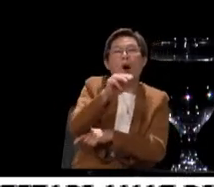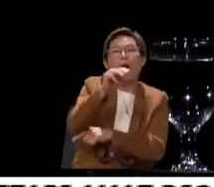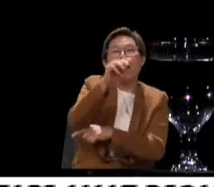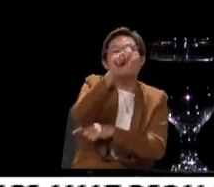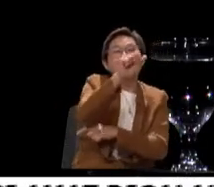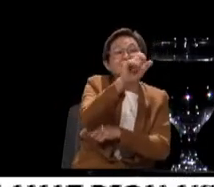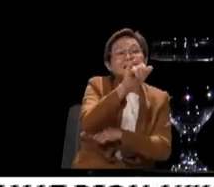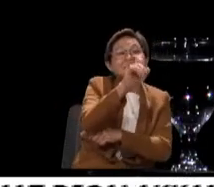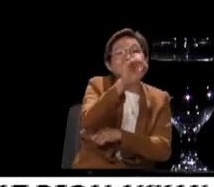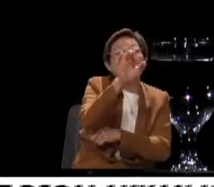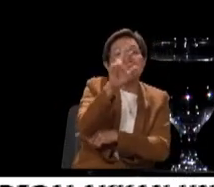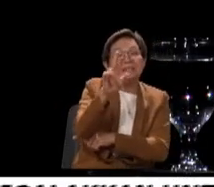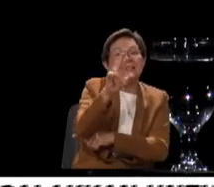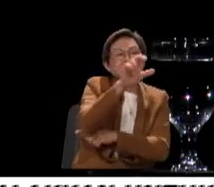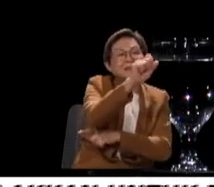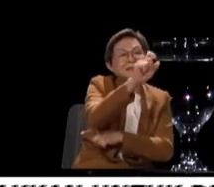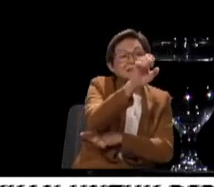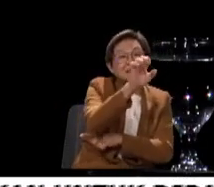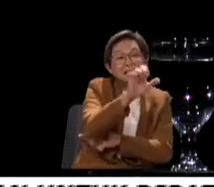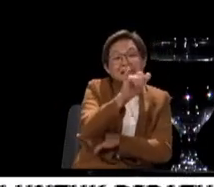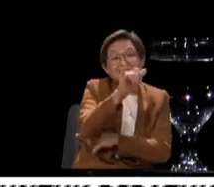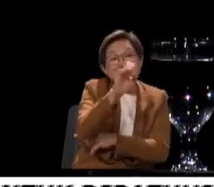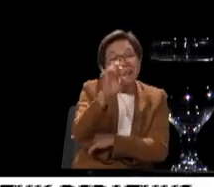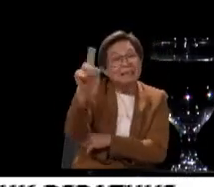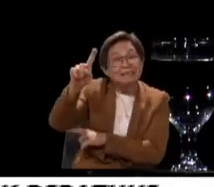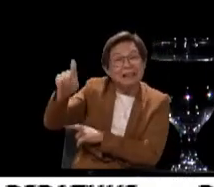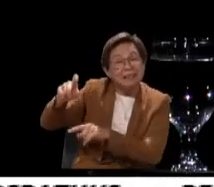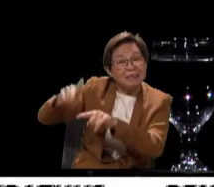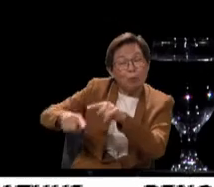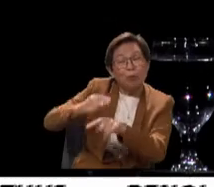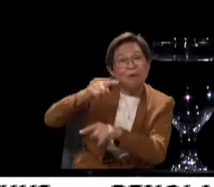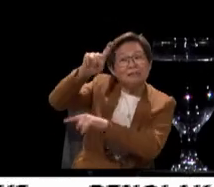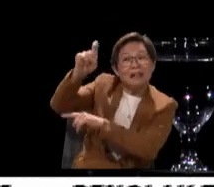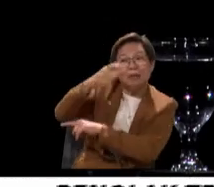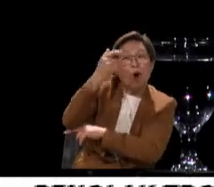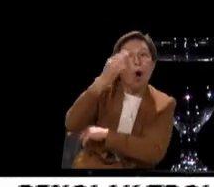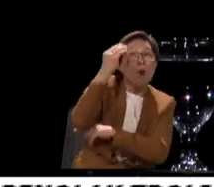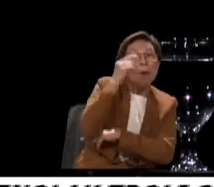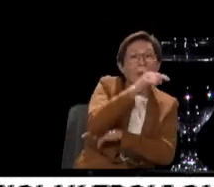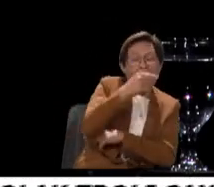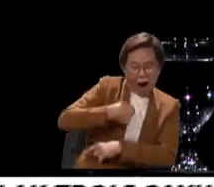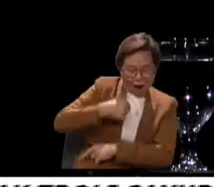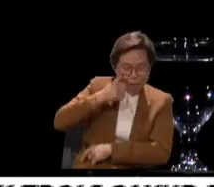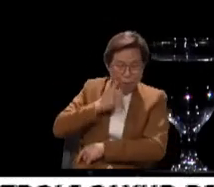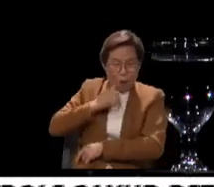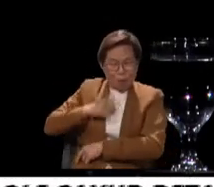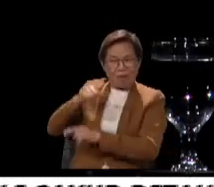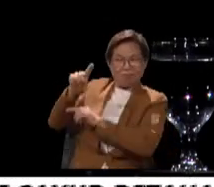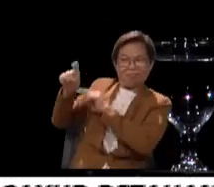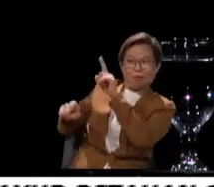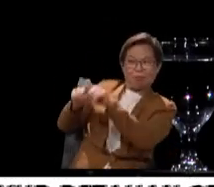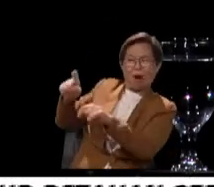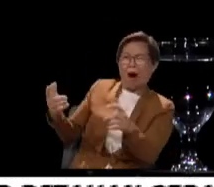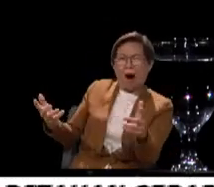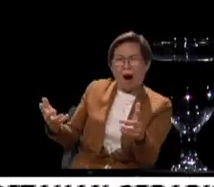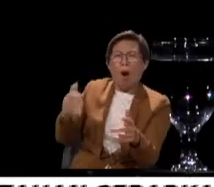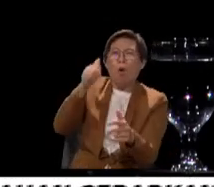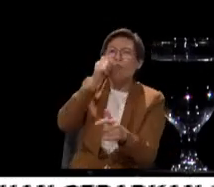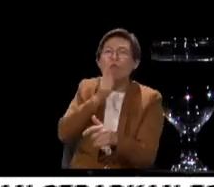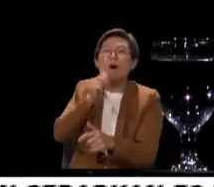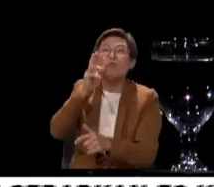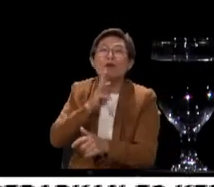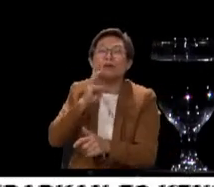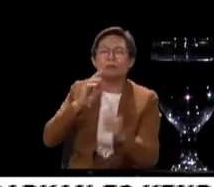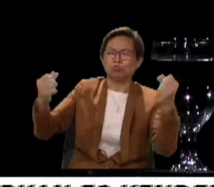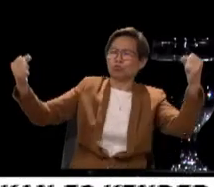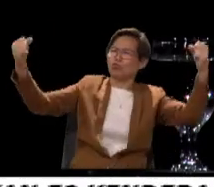bererti daripada saya menanyakannya kerana penghayatannya kita ingin melihat er orang kata wanita